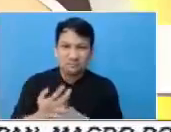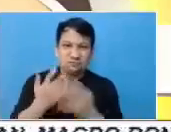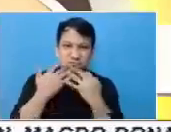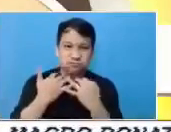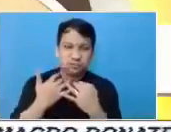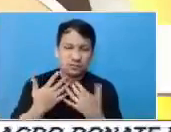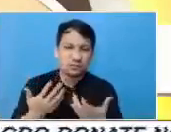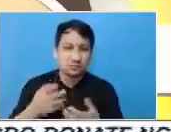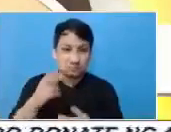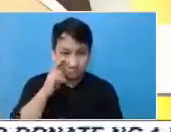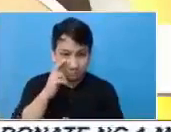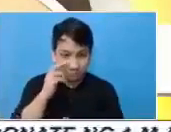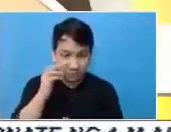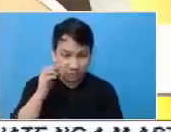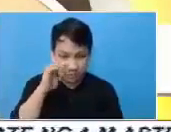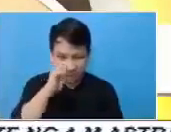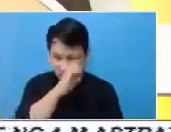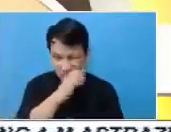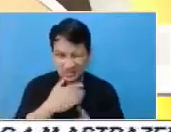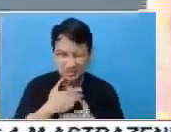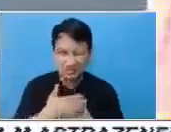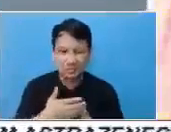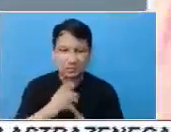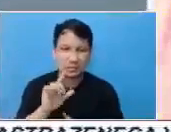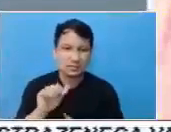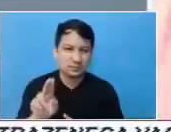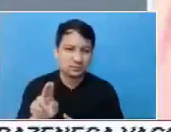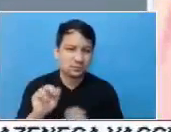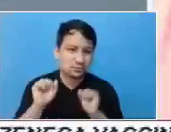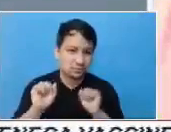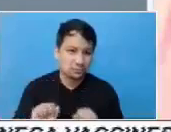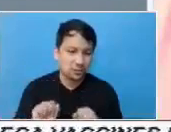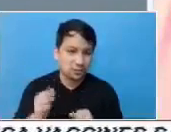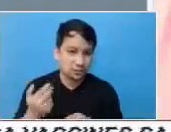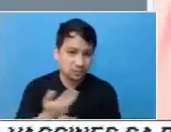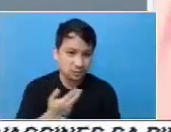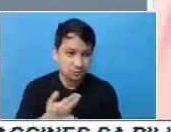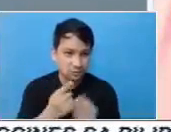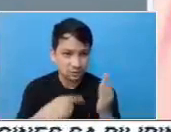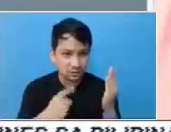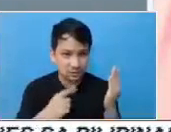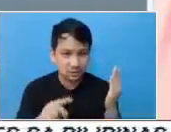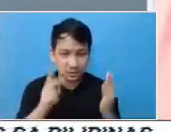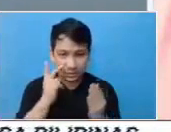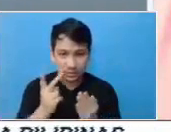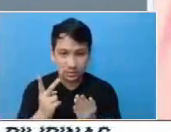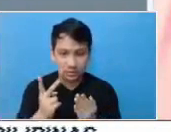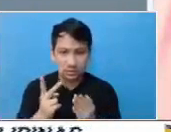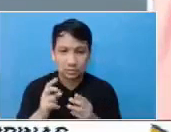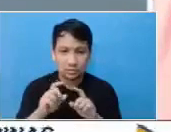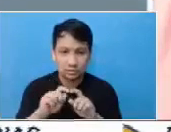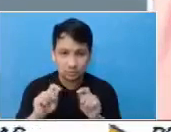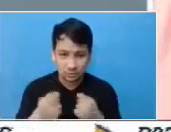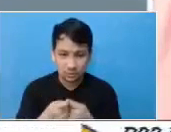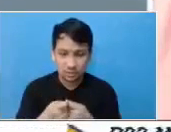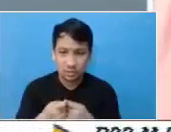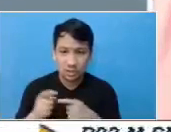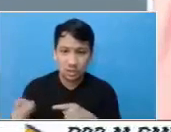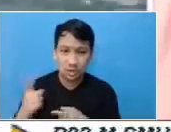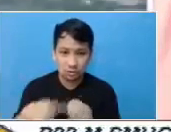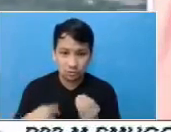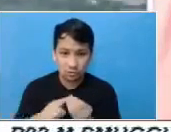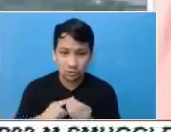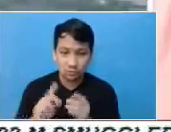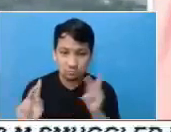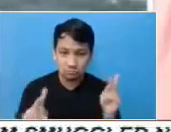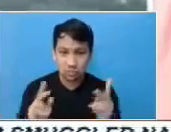mask? Doon po siguro sa mas mataas ang sulfur dioxide. At doon po sa baba, no, hindi natin sinasama yung Tagaytay dyan.